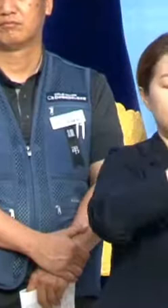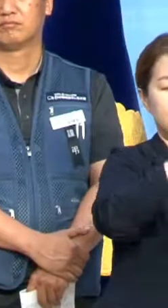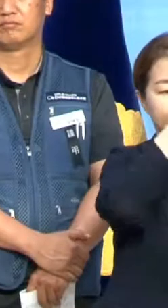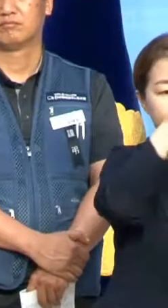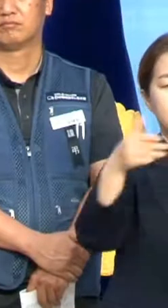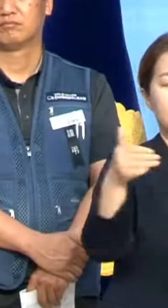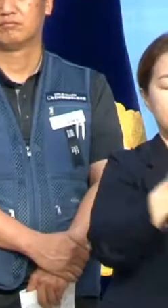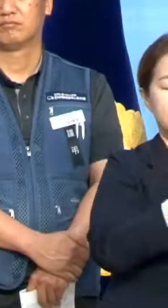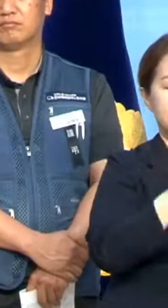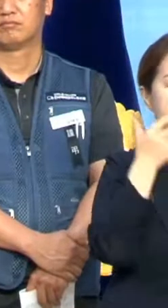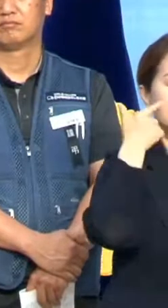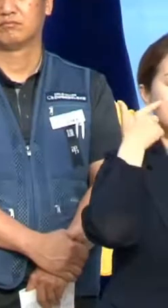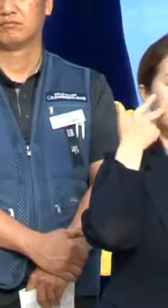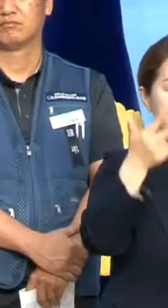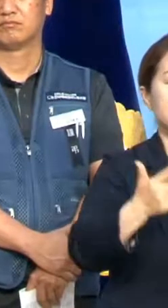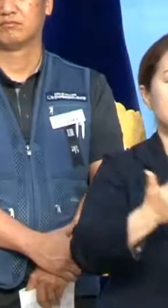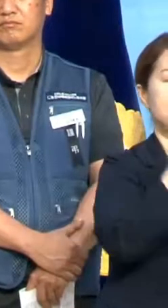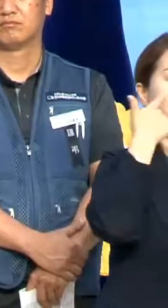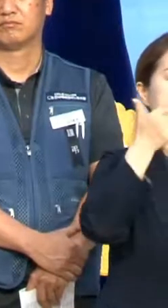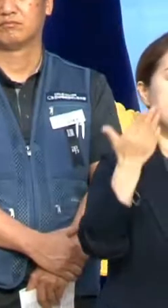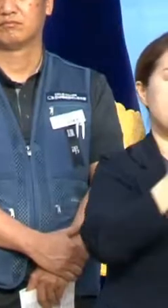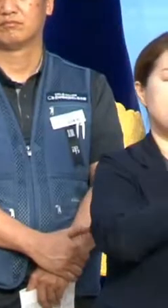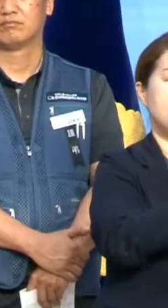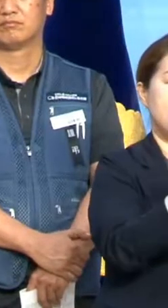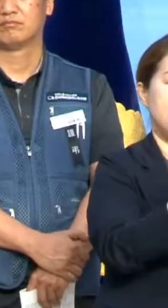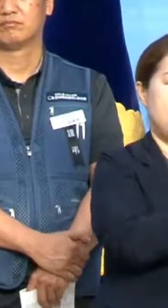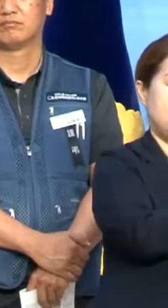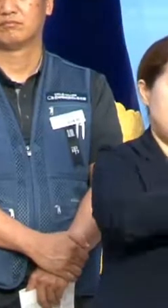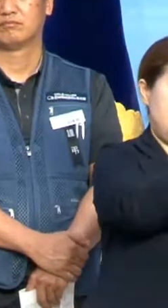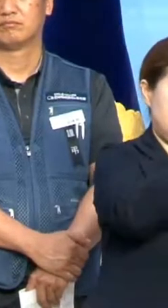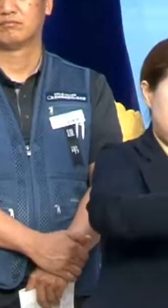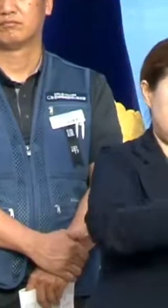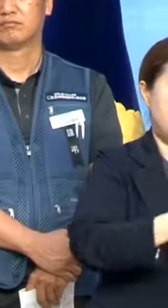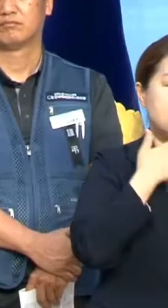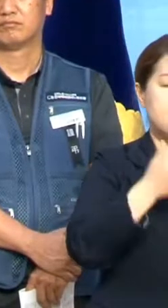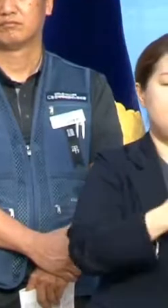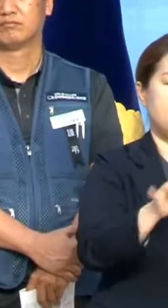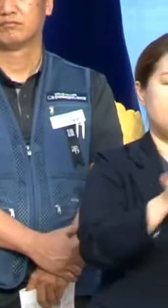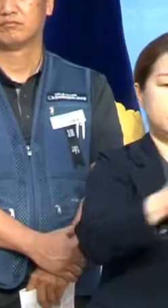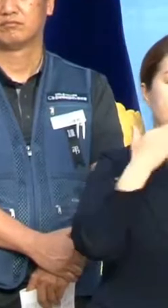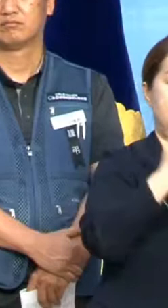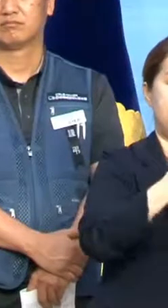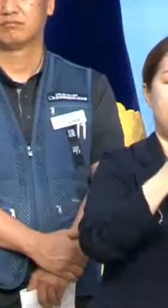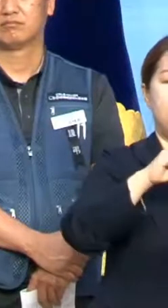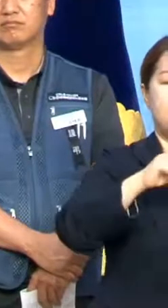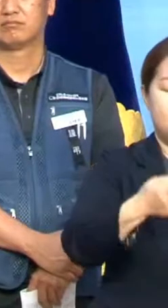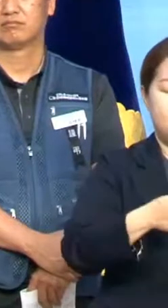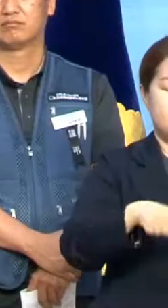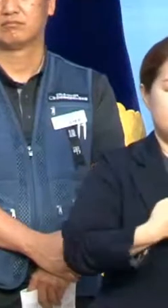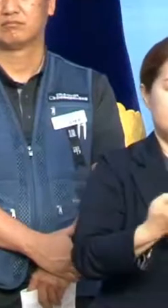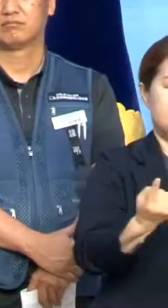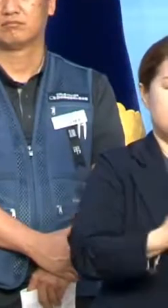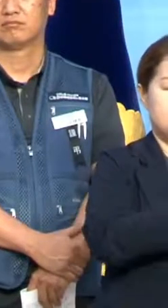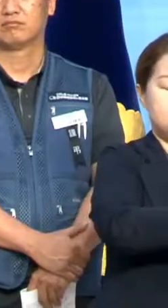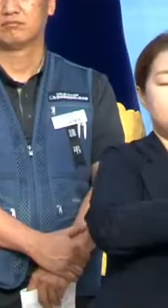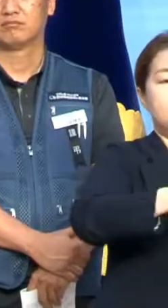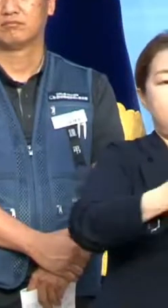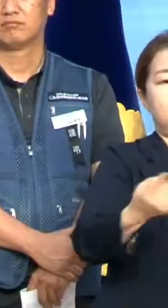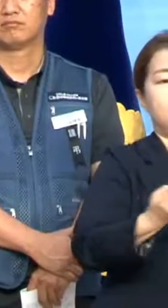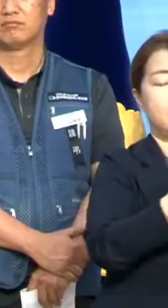장시간 노동에 문제 개 없어 조차 쓰지 않아서 일방적인 해고를 당하거나 수수료 조정을 당해야 하는 문제